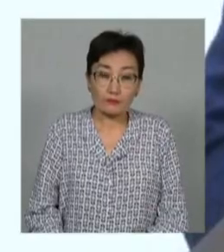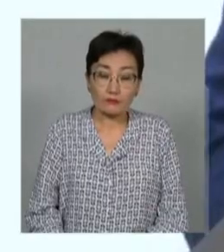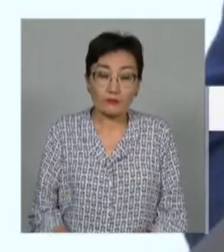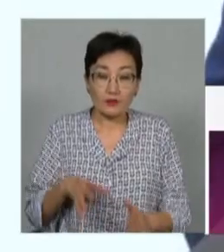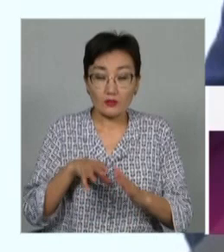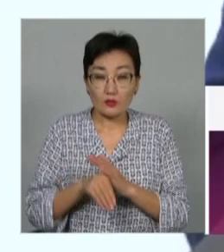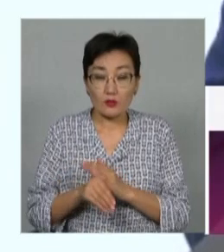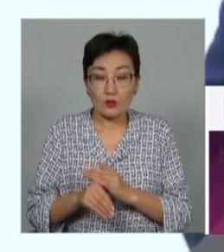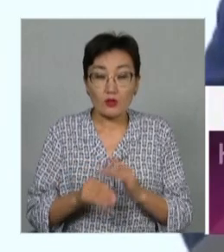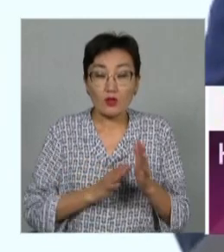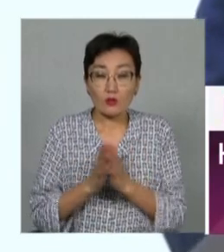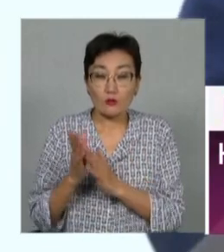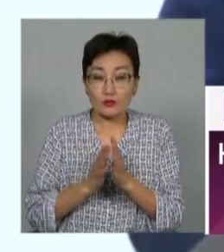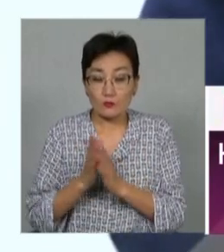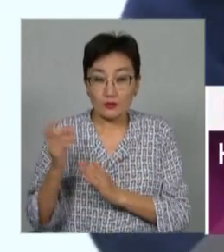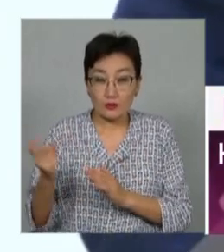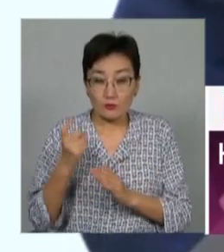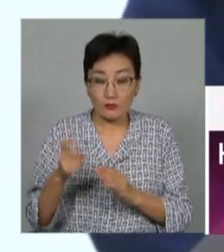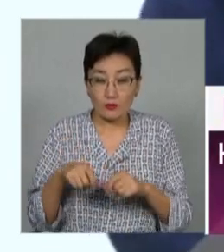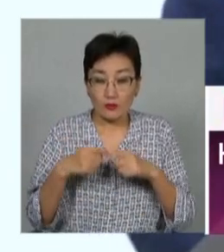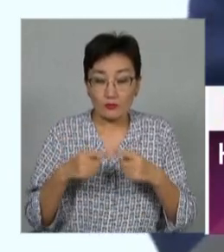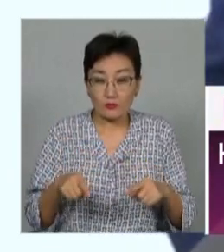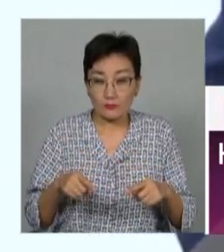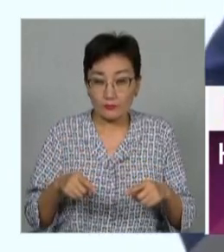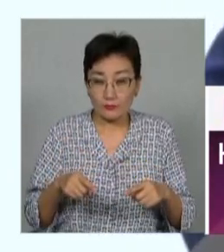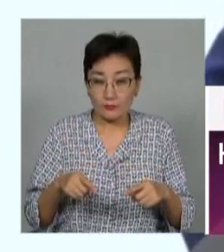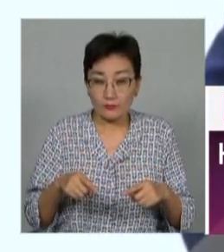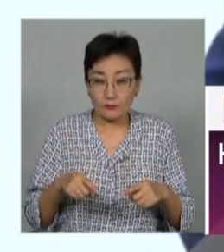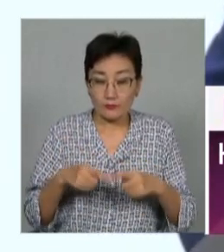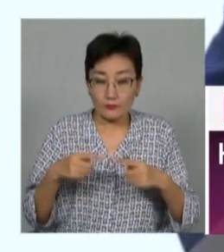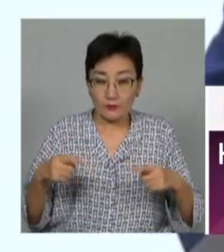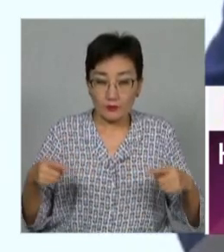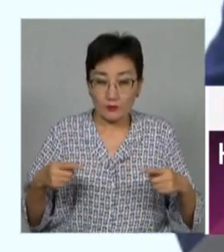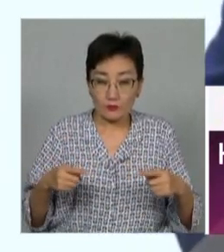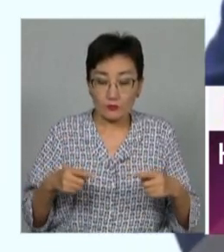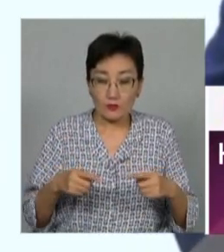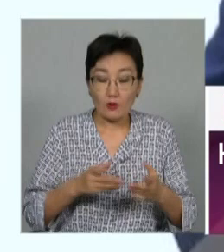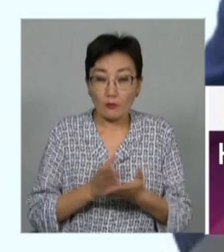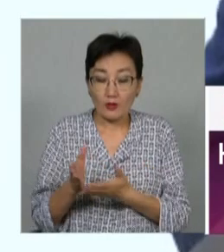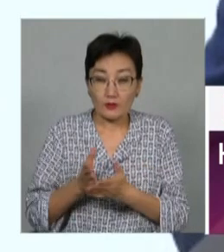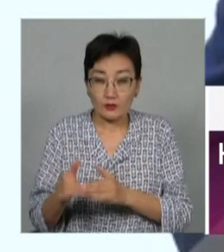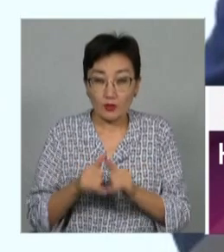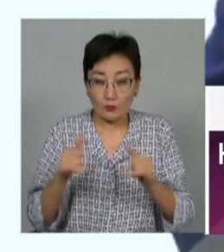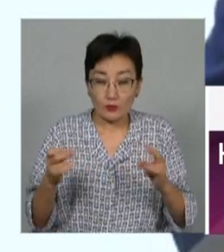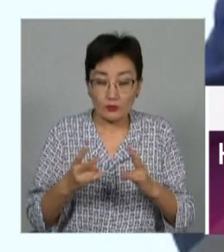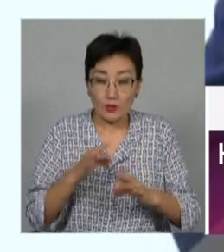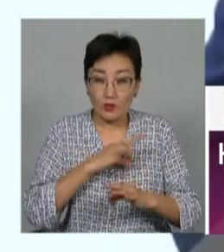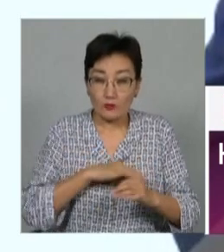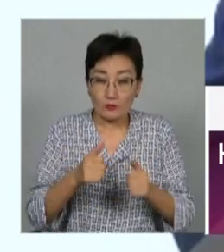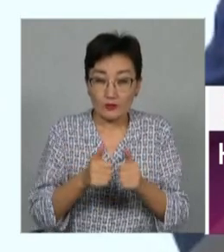Атап айтсам, өсімдік шаруашылығы әр тараптандыру аяғына жеткізу қажет етеді. Онда қолданыста артта